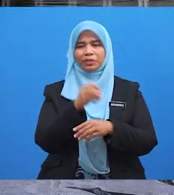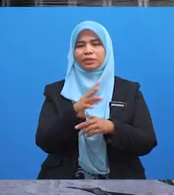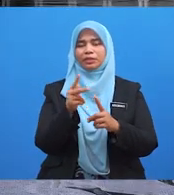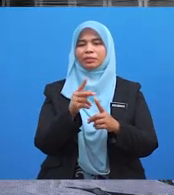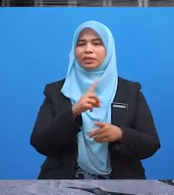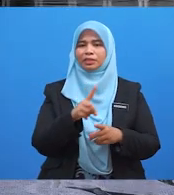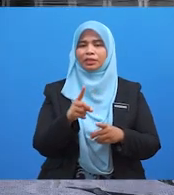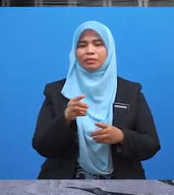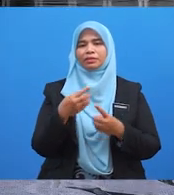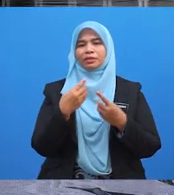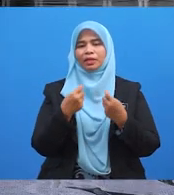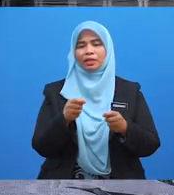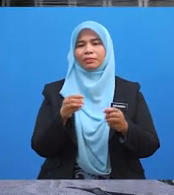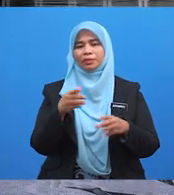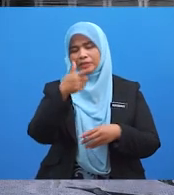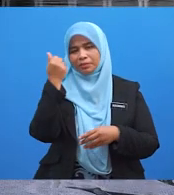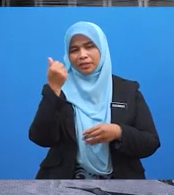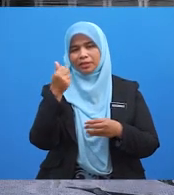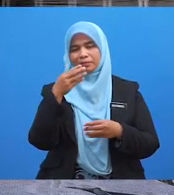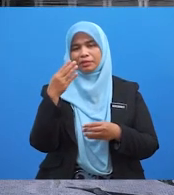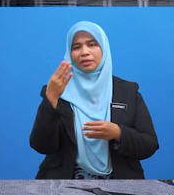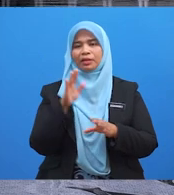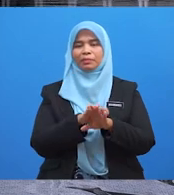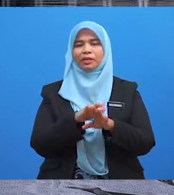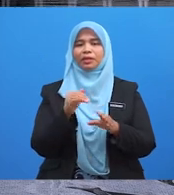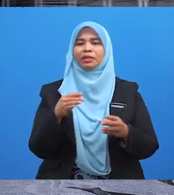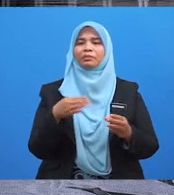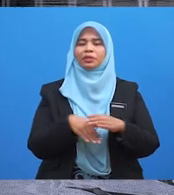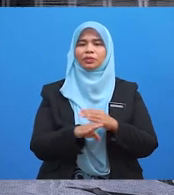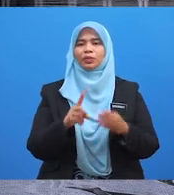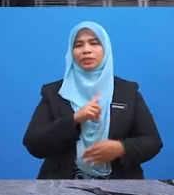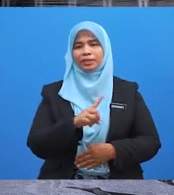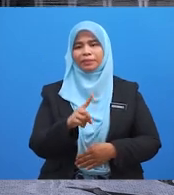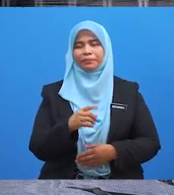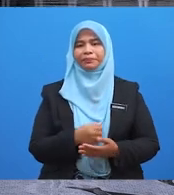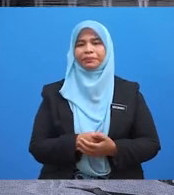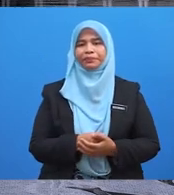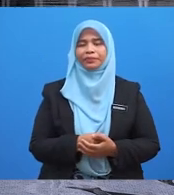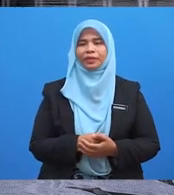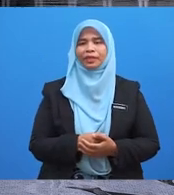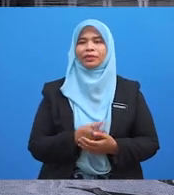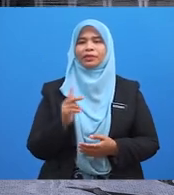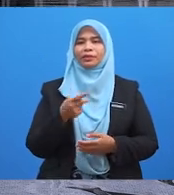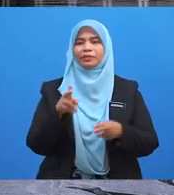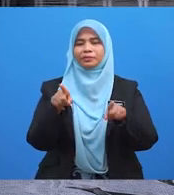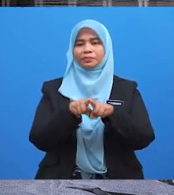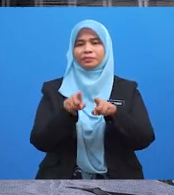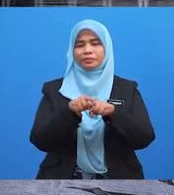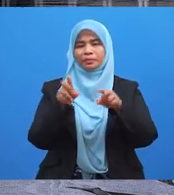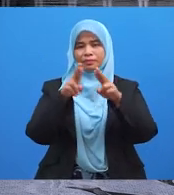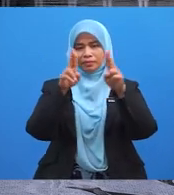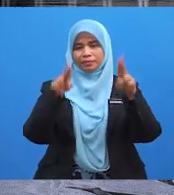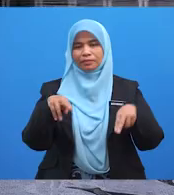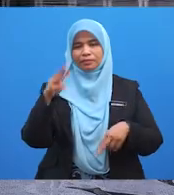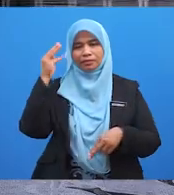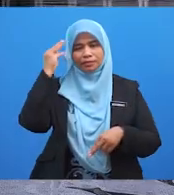lagi pemahaman murid-murid terhadap topik ini, mari kita sama-sama menguji minda dengan